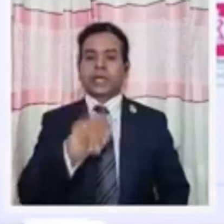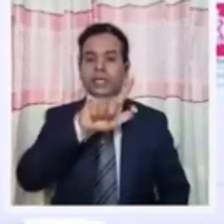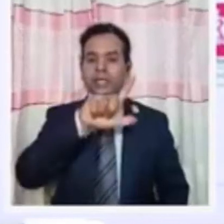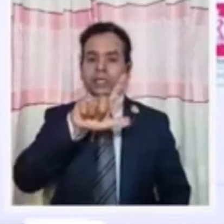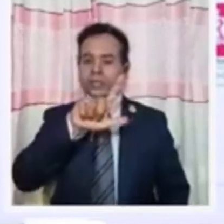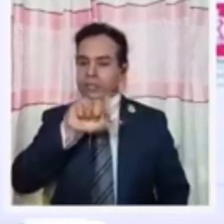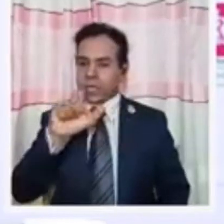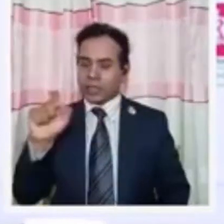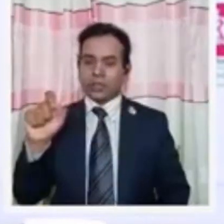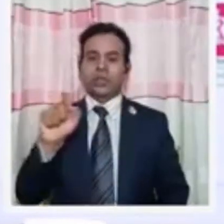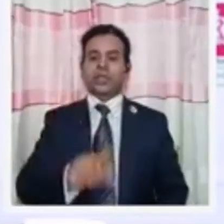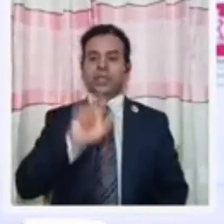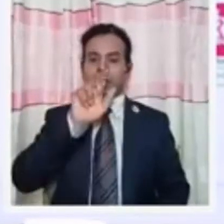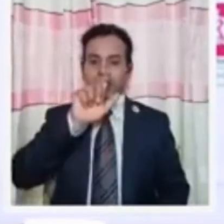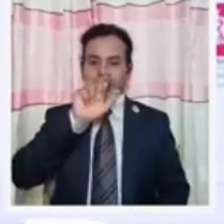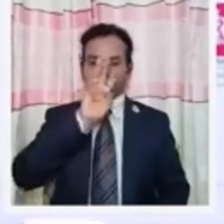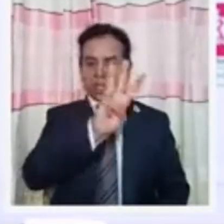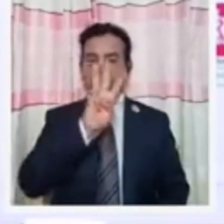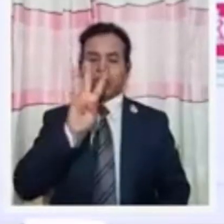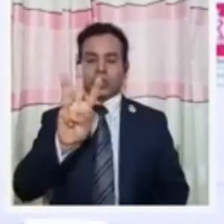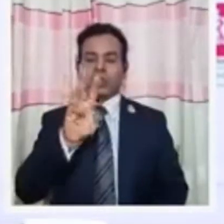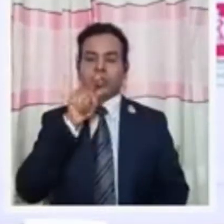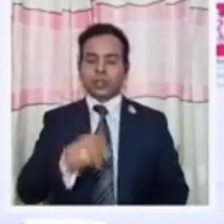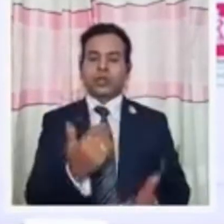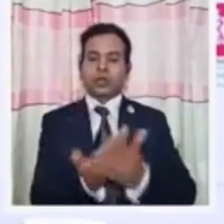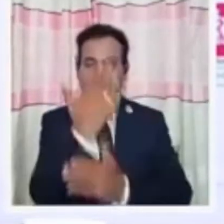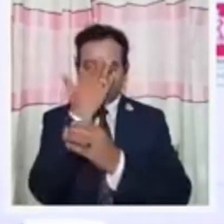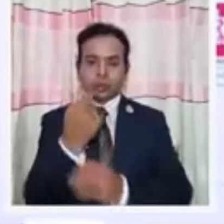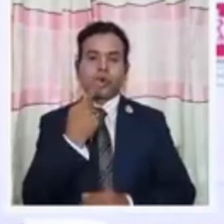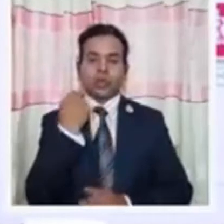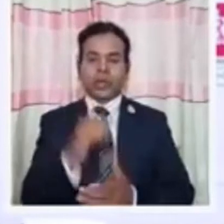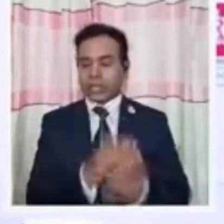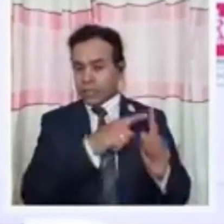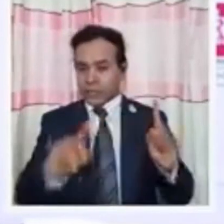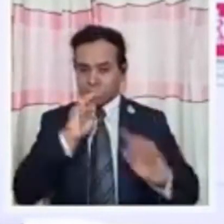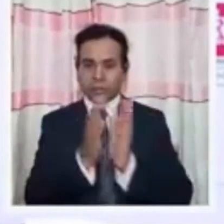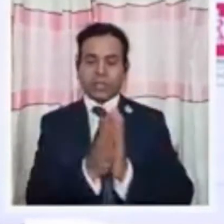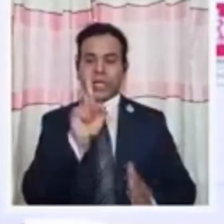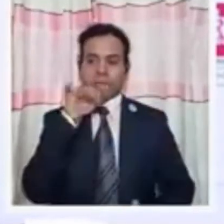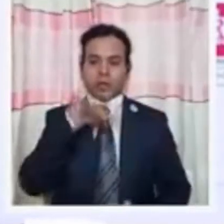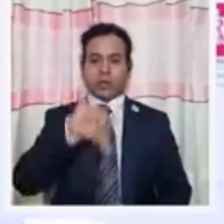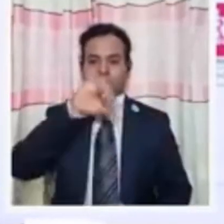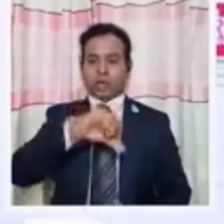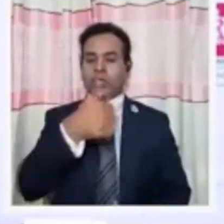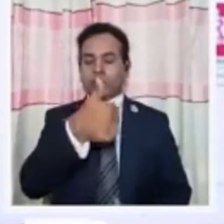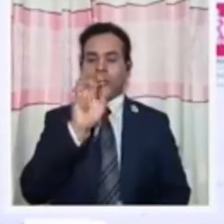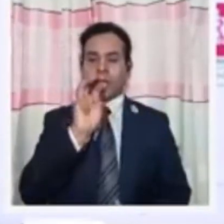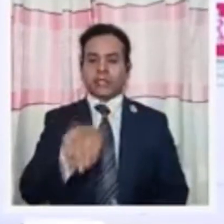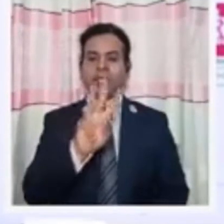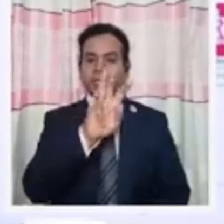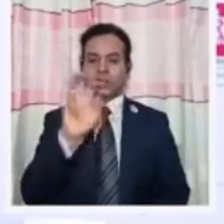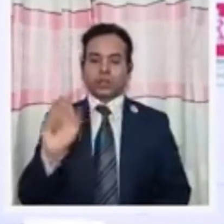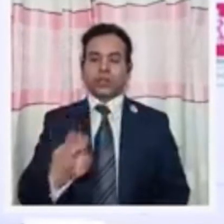চব্বিশ ঘন্টা যা নমুনা পরীক্ষা হয়েছে তাতে শনাক্ত হয়েছে 2773, দুঃখিত আবার বলছি 2733